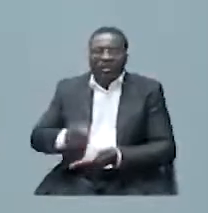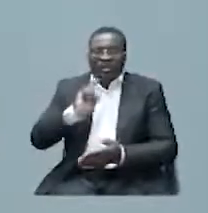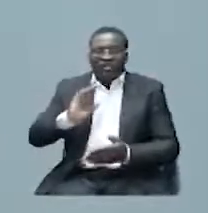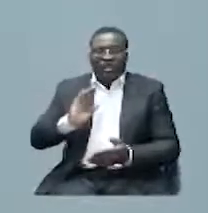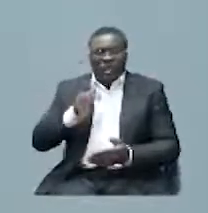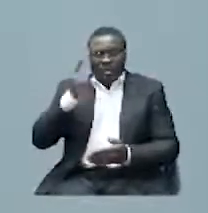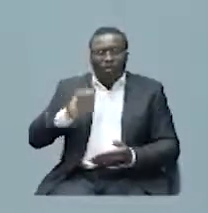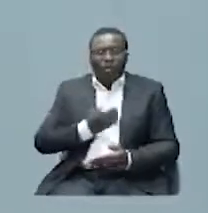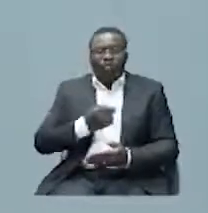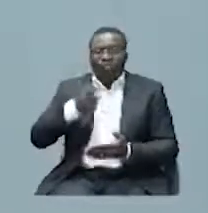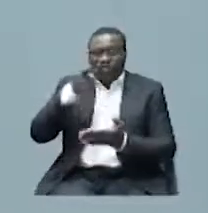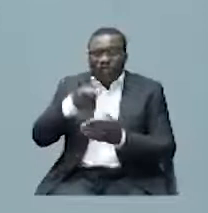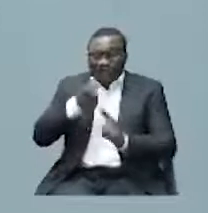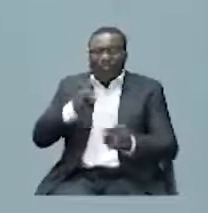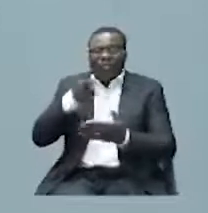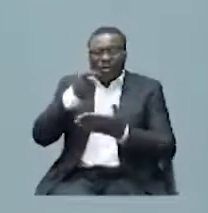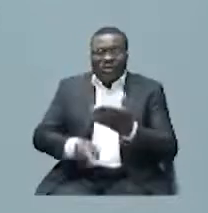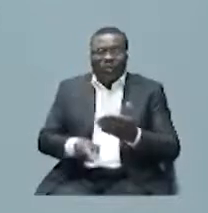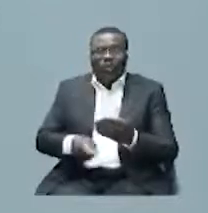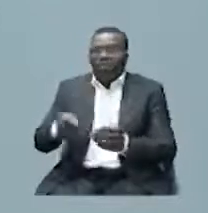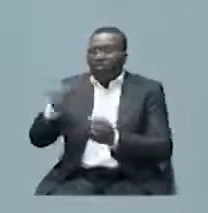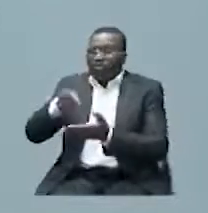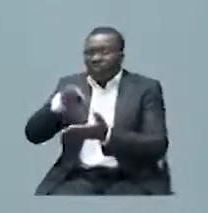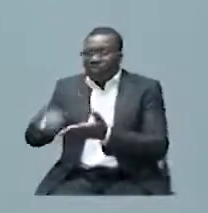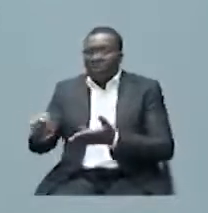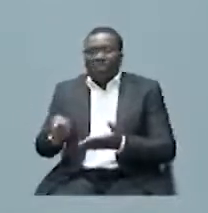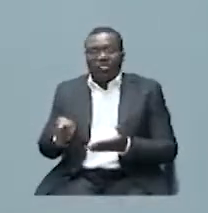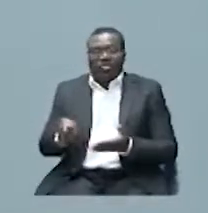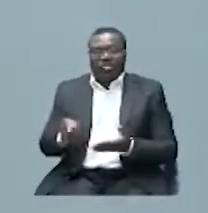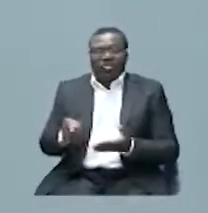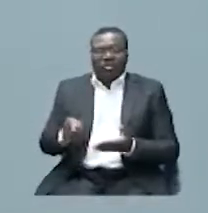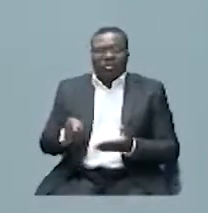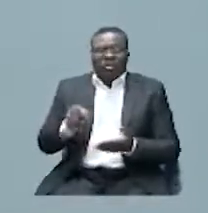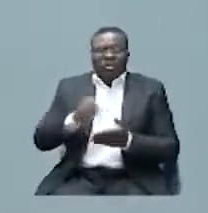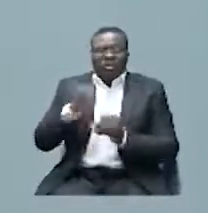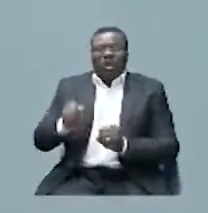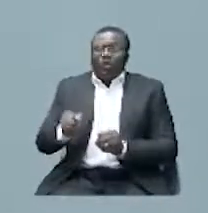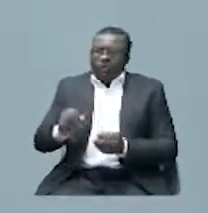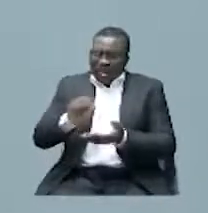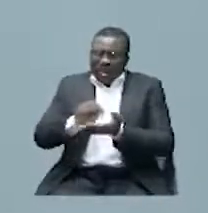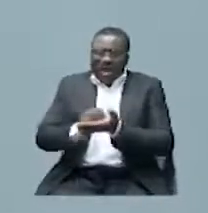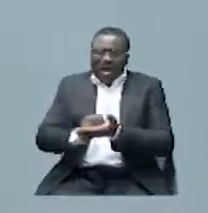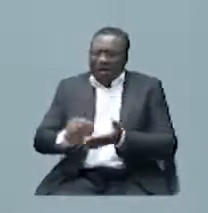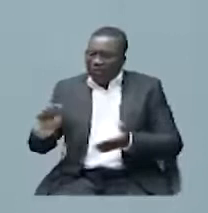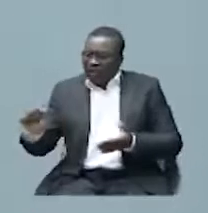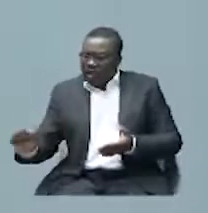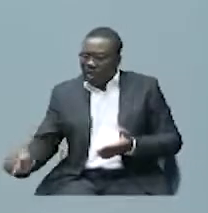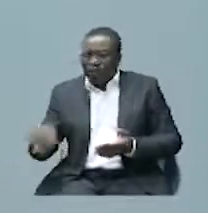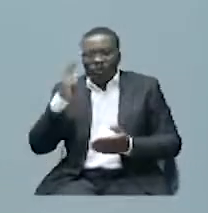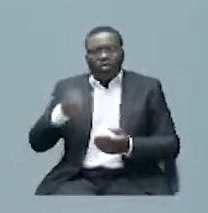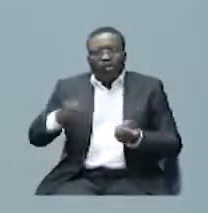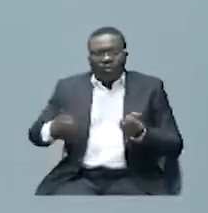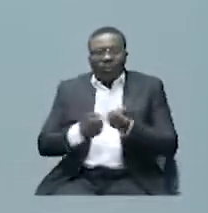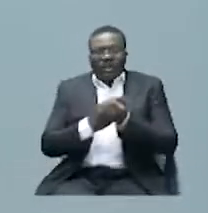propres, qui relève de nos impôts, des taxes que nous payons à notre État, là-dessus, on peut prélever quelque chose pour financer les